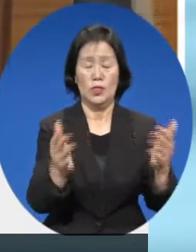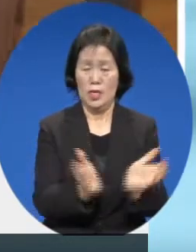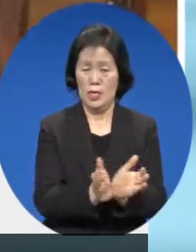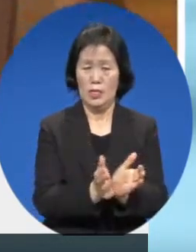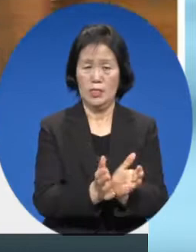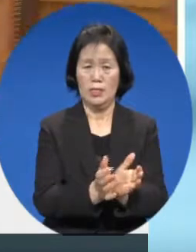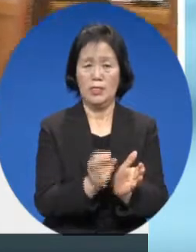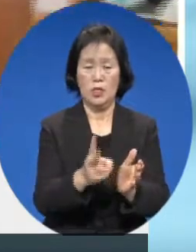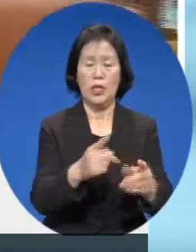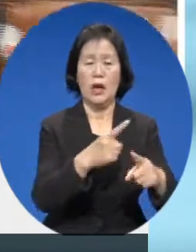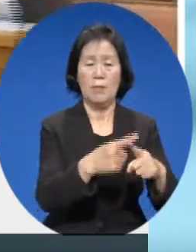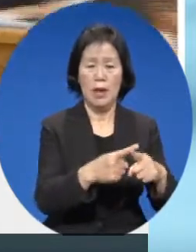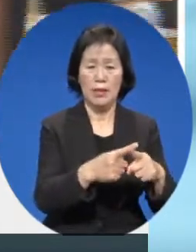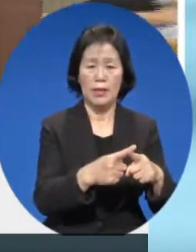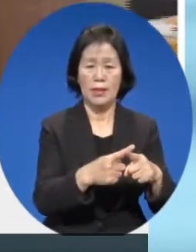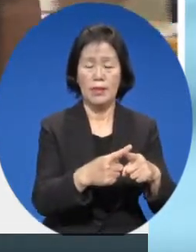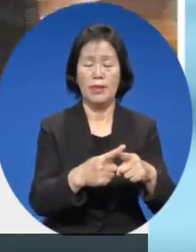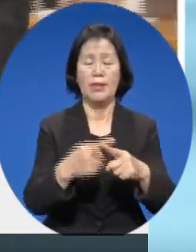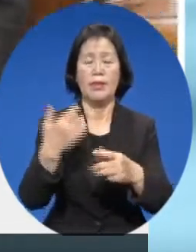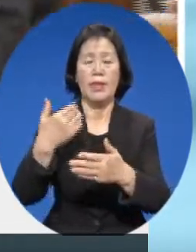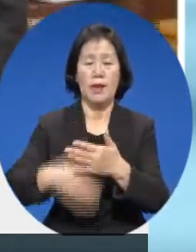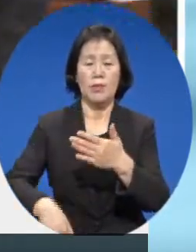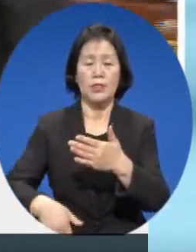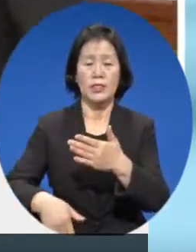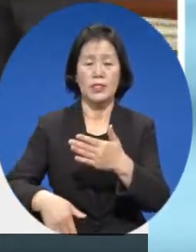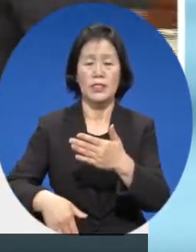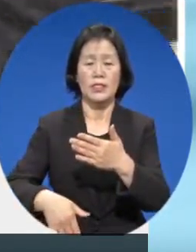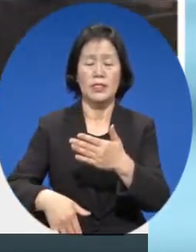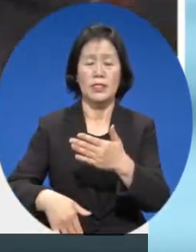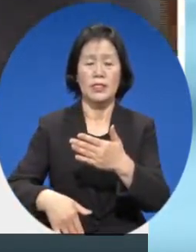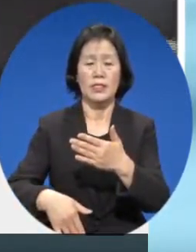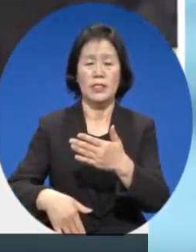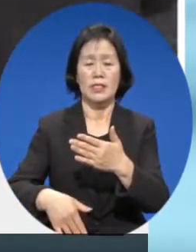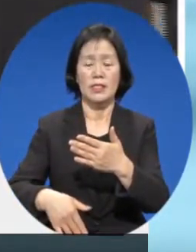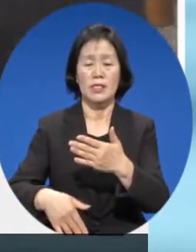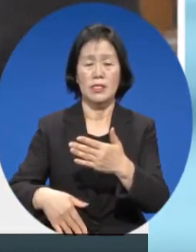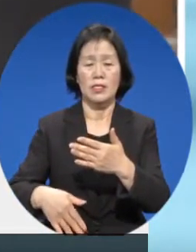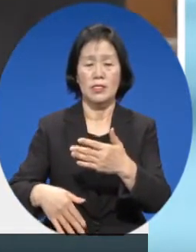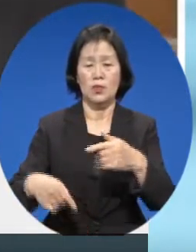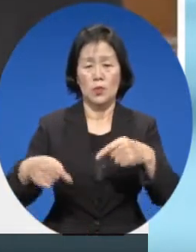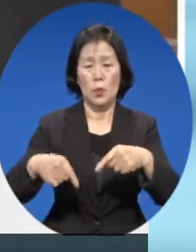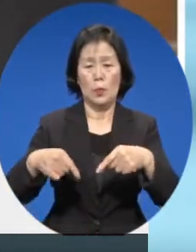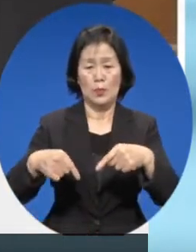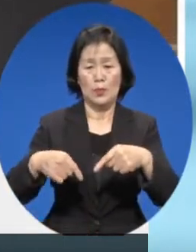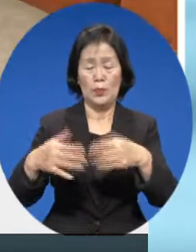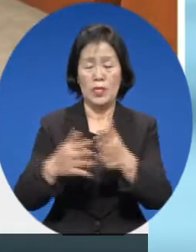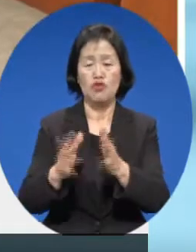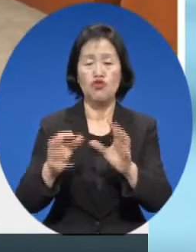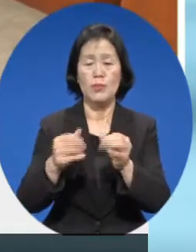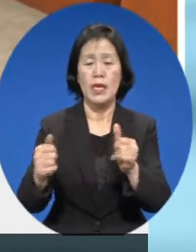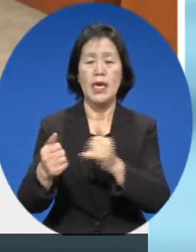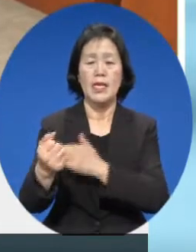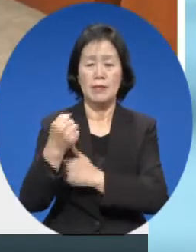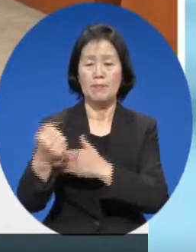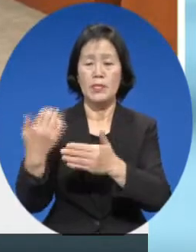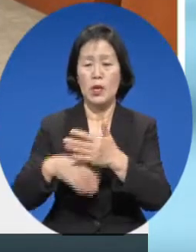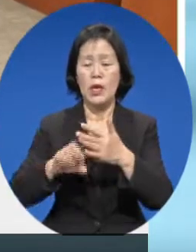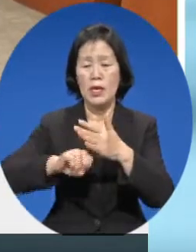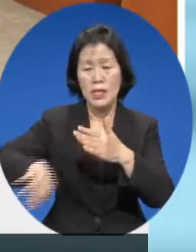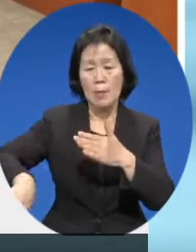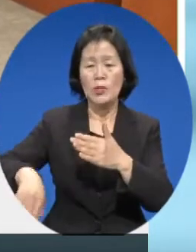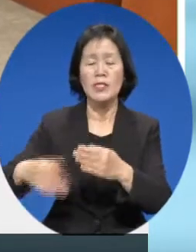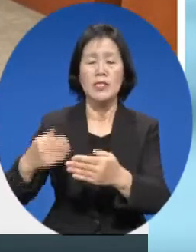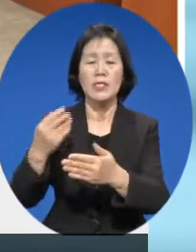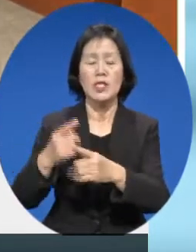절 발 4 그 다음에 나머지 즉 금지 제 1교 속된 채로 제외한 나머지 로 절반 채우기 되겠습니다 그래서